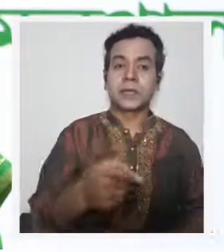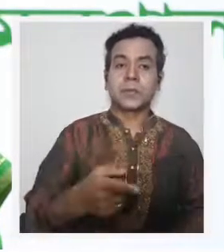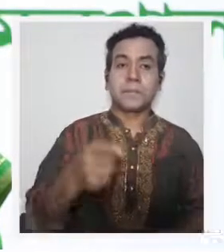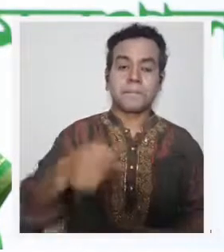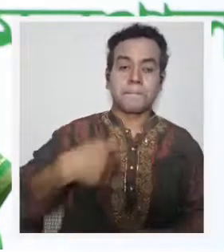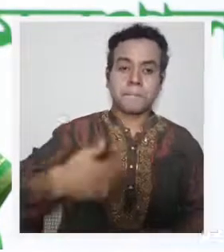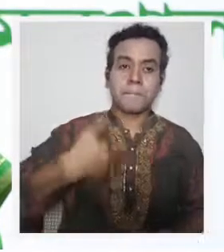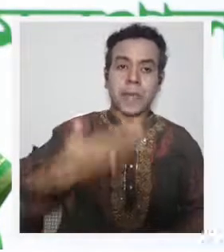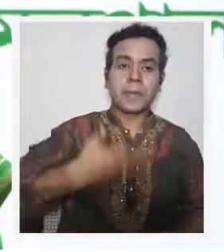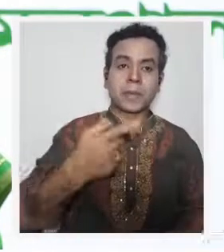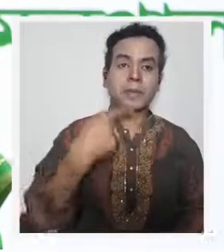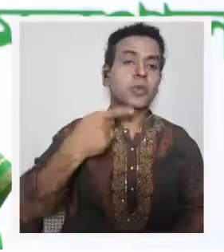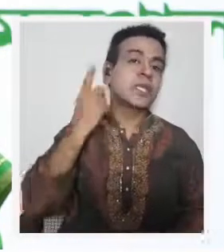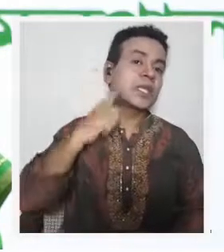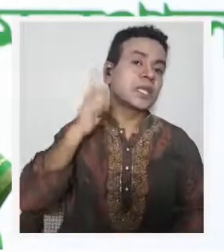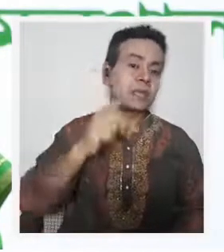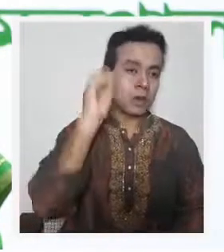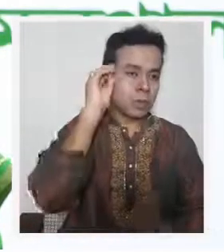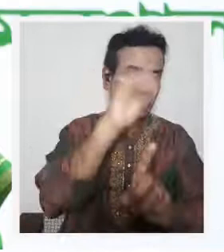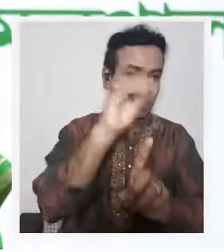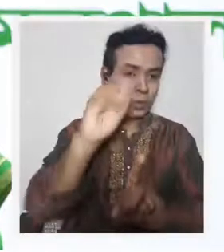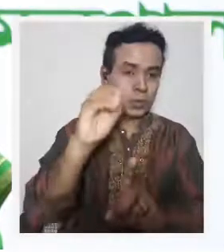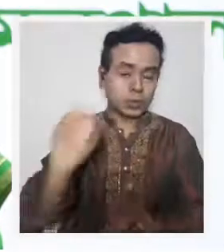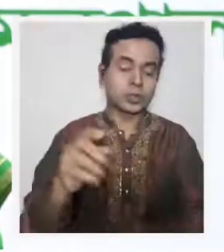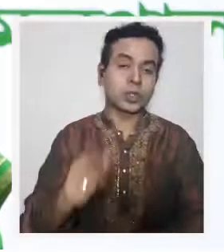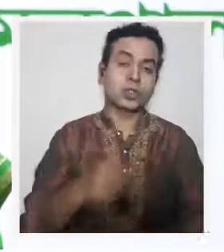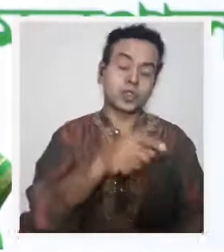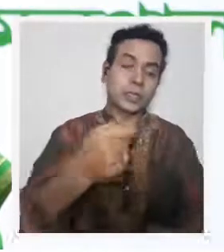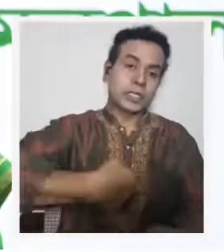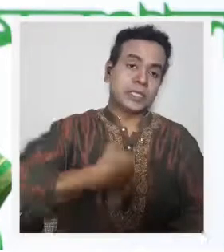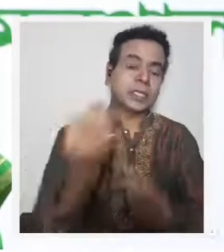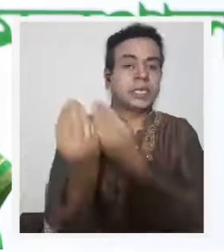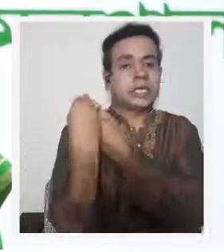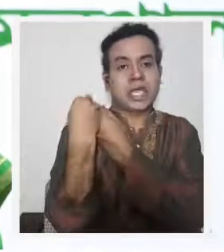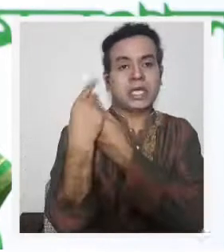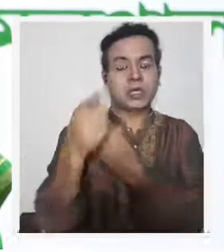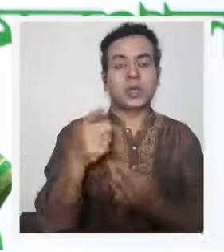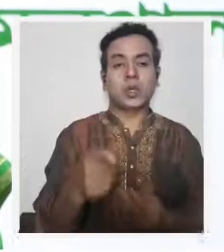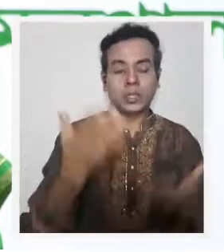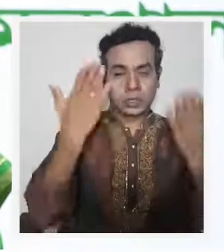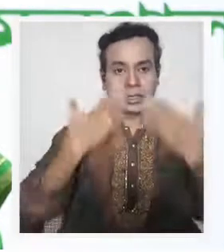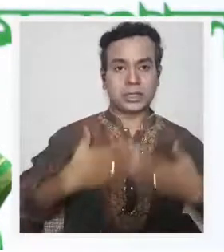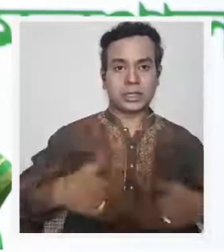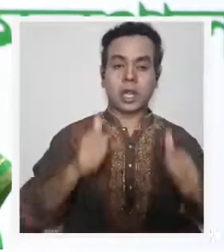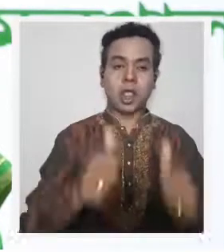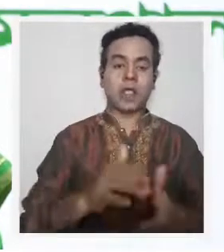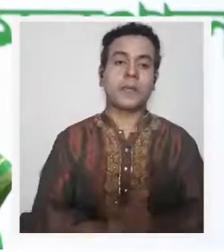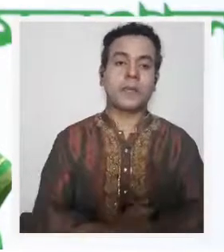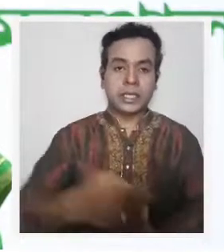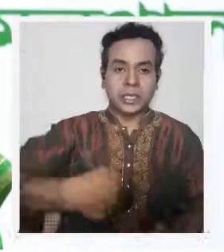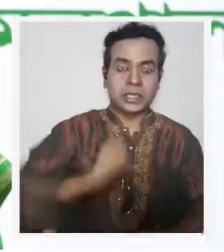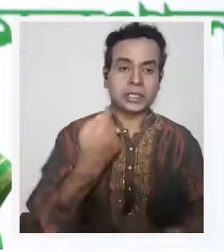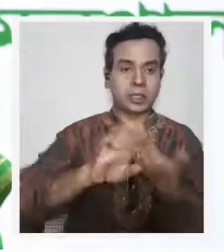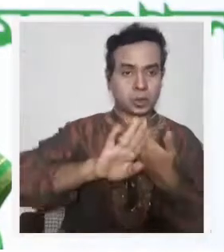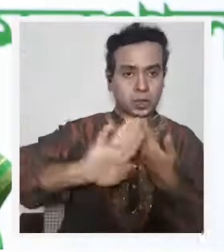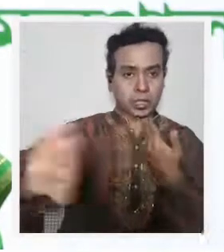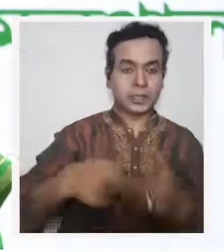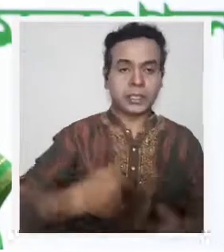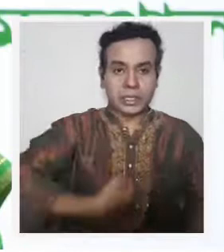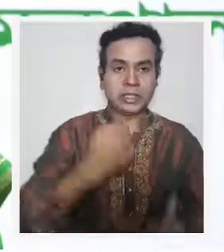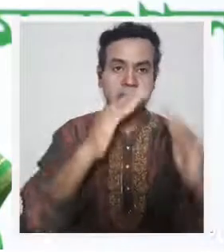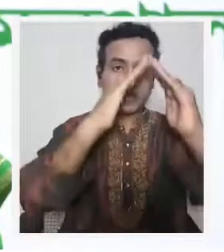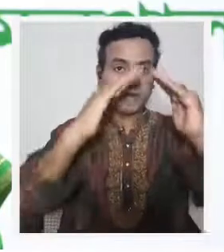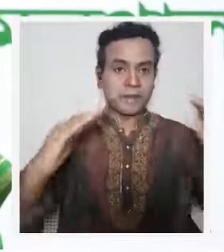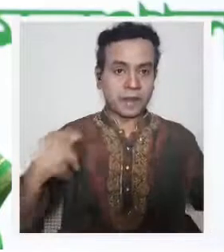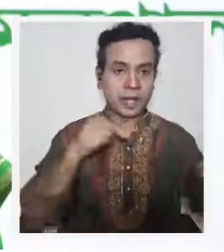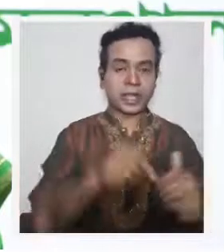বর্তমানে যিনি মহাপরিচালকের দায়িত্বে আছেন ইনি আপনাদেরকে প্রতিদিনই এই কথাটা বলেন যে আপনার সুরক্ষা আপনার হাতে। এই কথাটি আপনারা